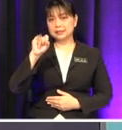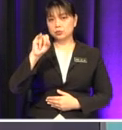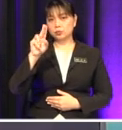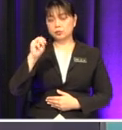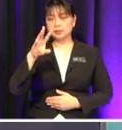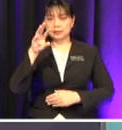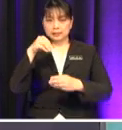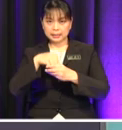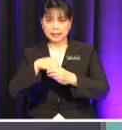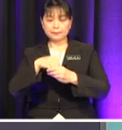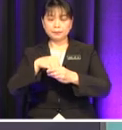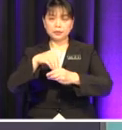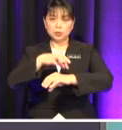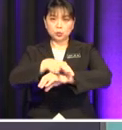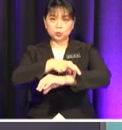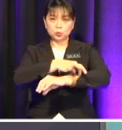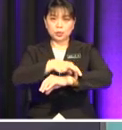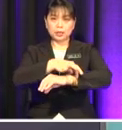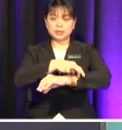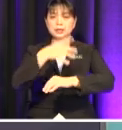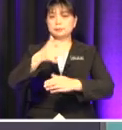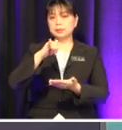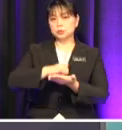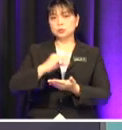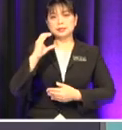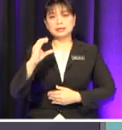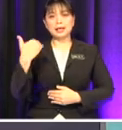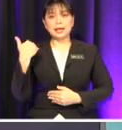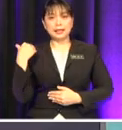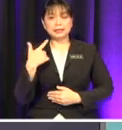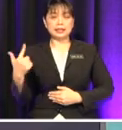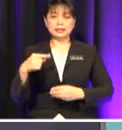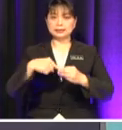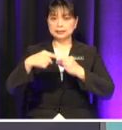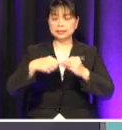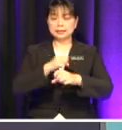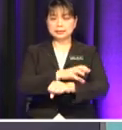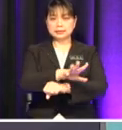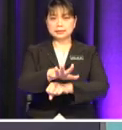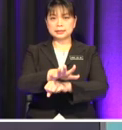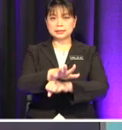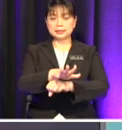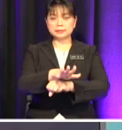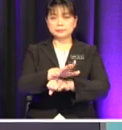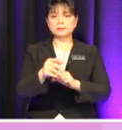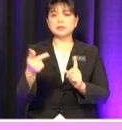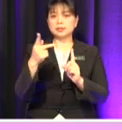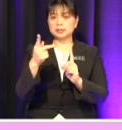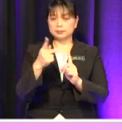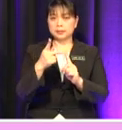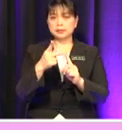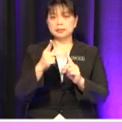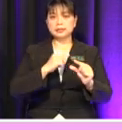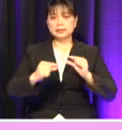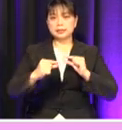bagian si adrenal pula dia adalah tentang kesan terhadap gerak balas